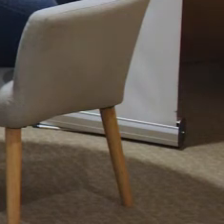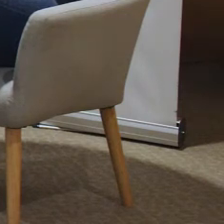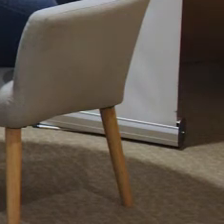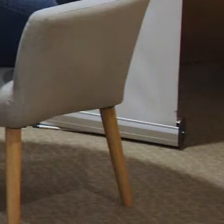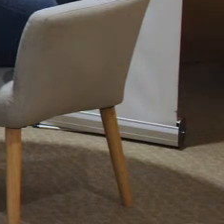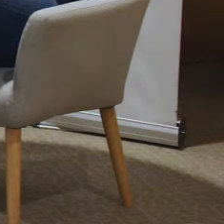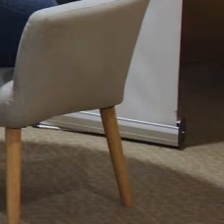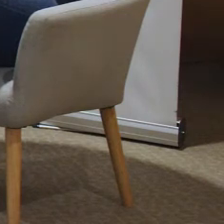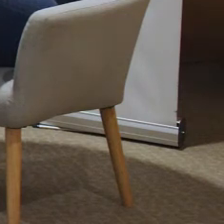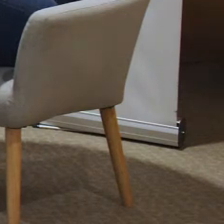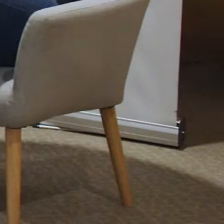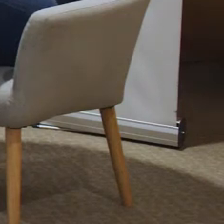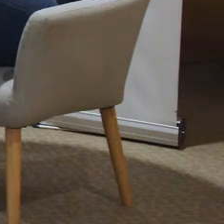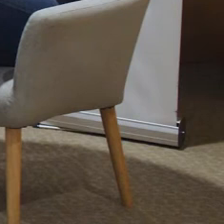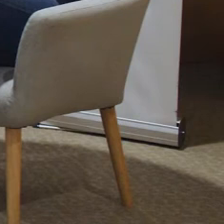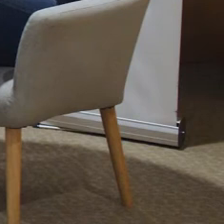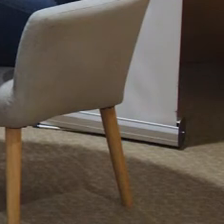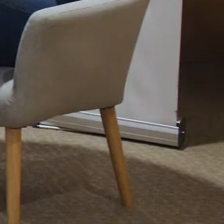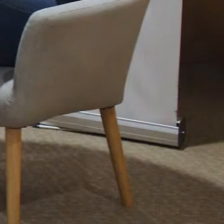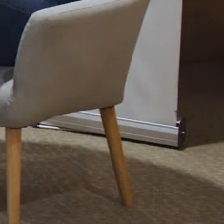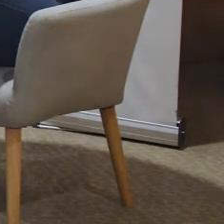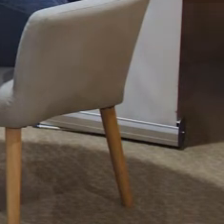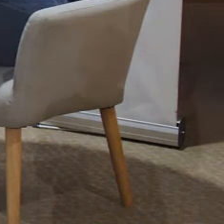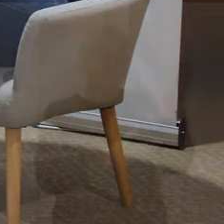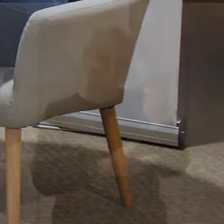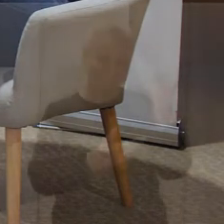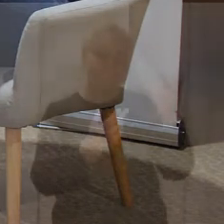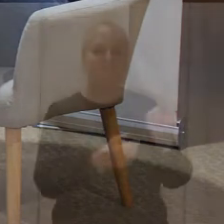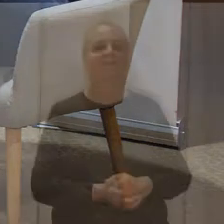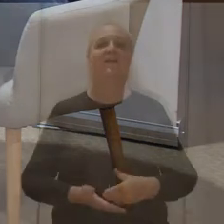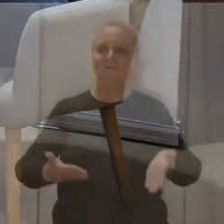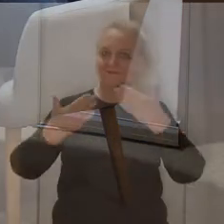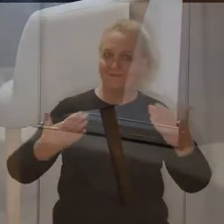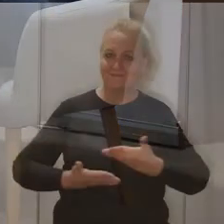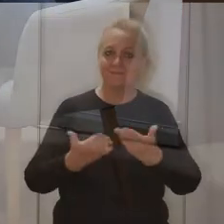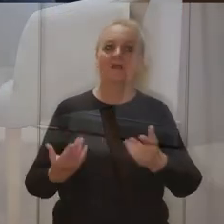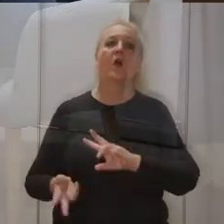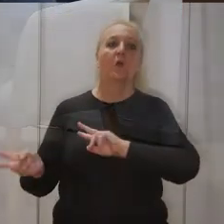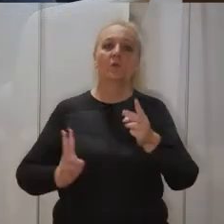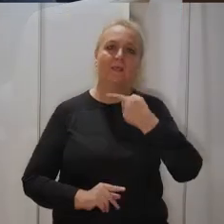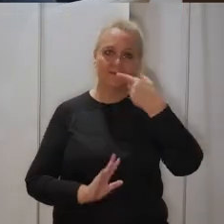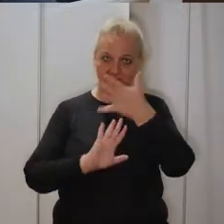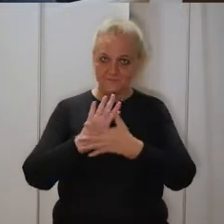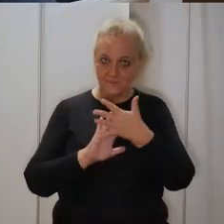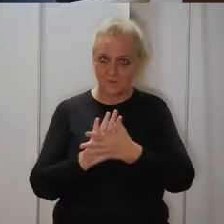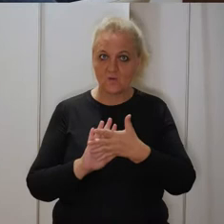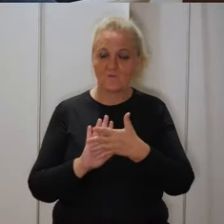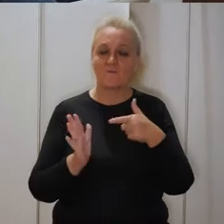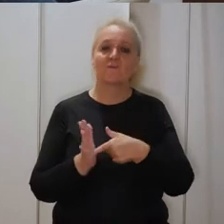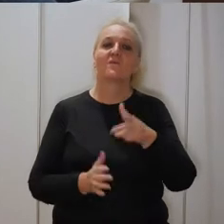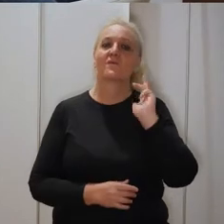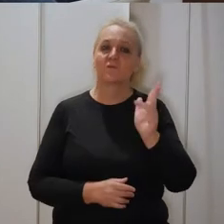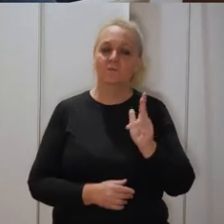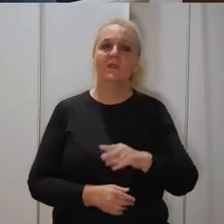Falkowską. Witam. Dzień dobry. Dzień dobry. Witam wszystkich, a tłumaczyć na język migowy